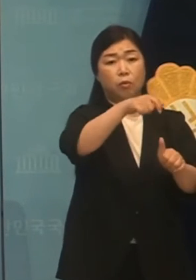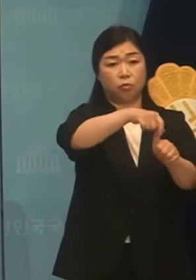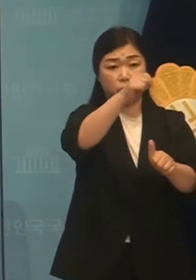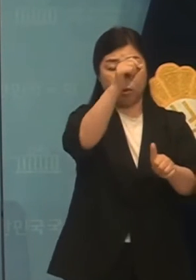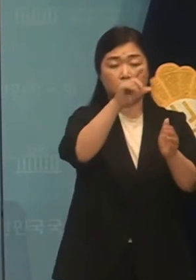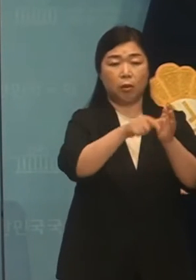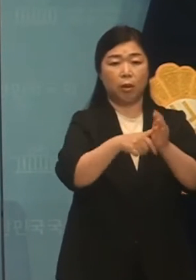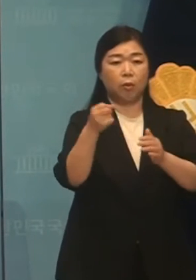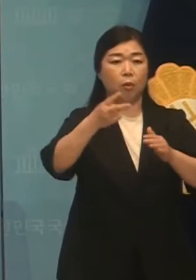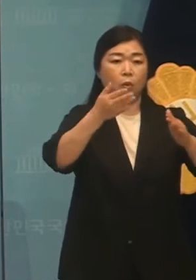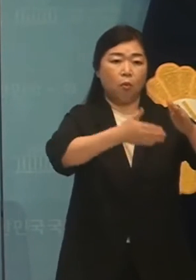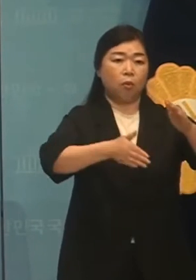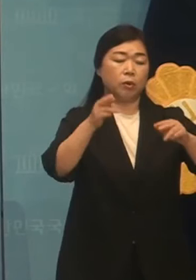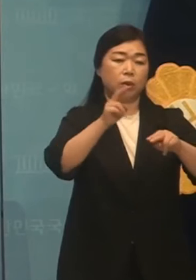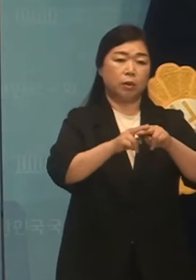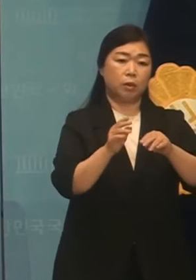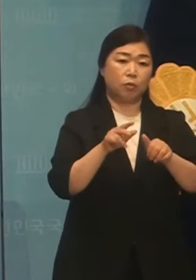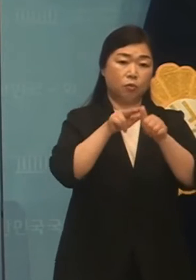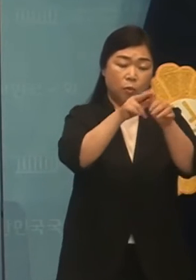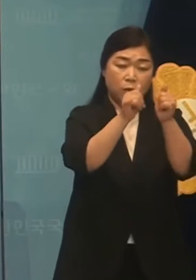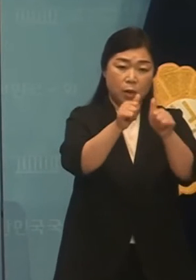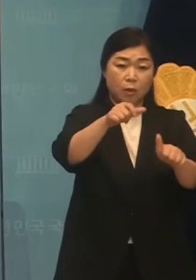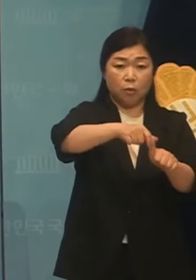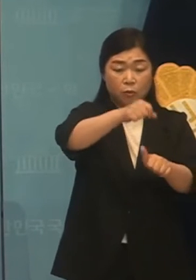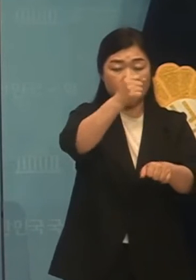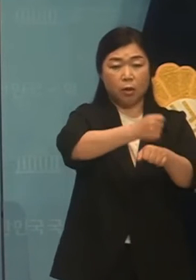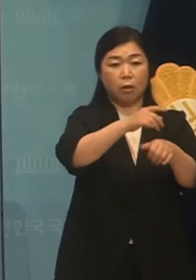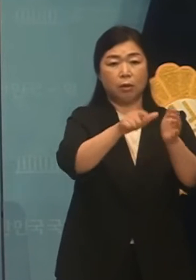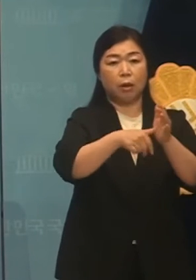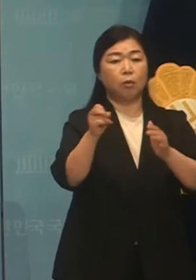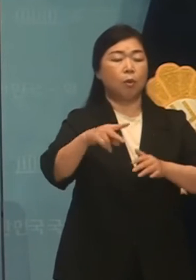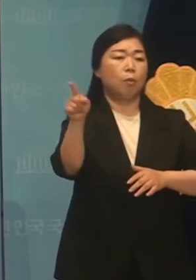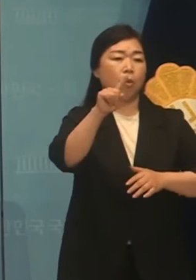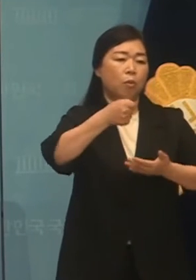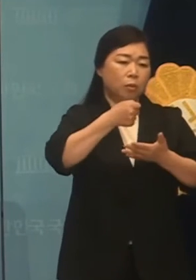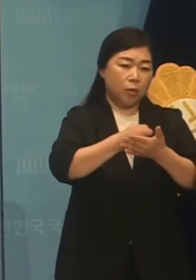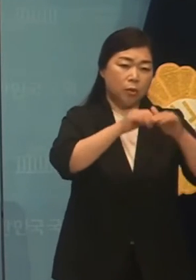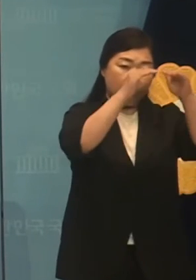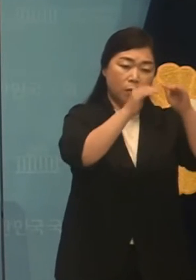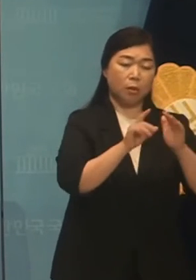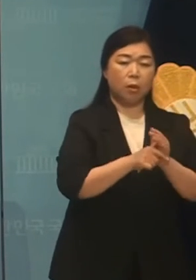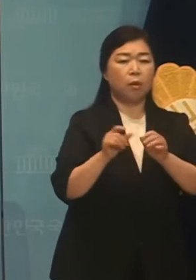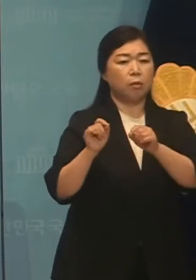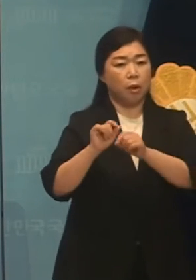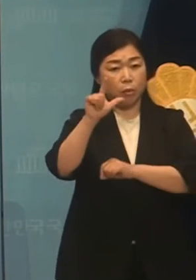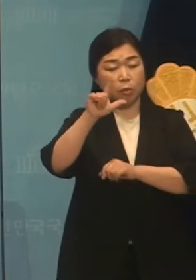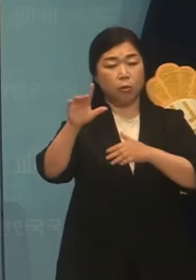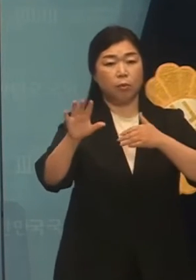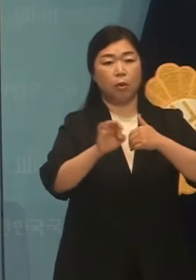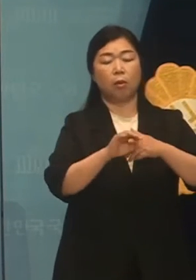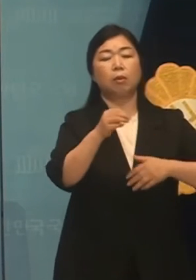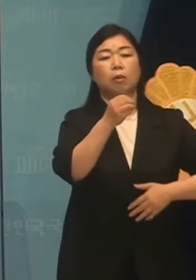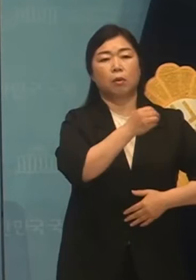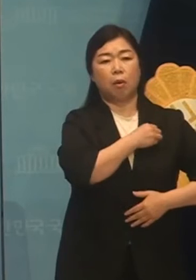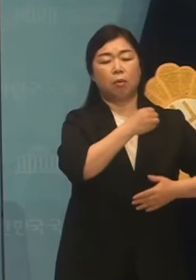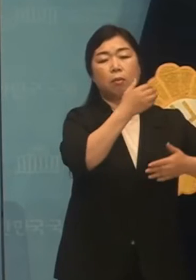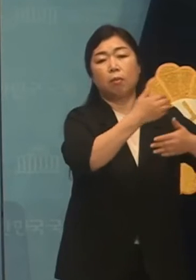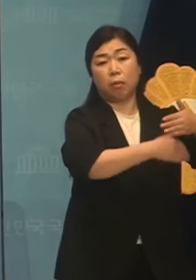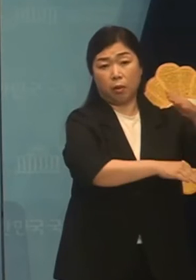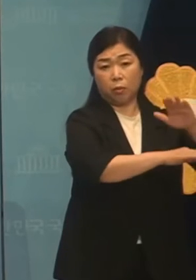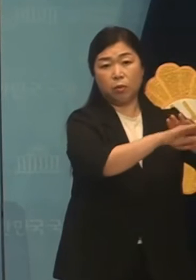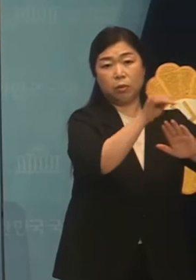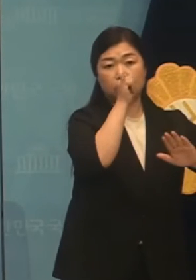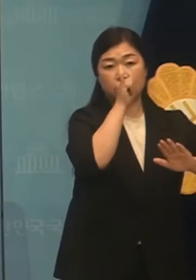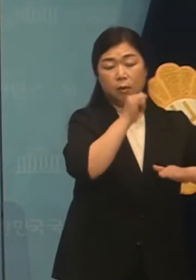또는 공직 후보자를 선출하거나 또는 당의 의사결정 과정에 대부분의 경우에 당원은 외제되어